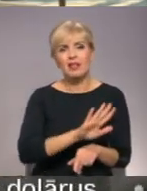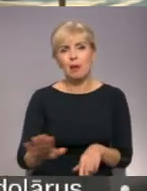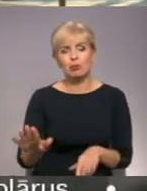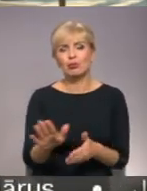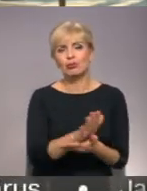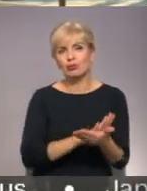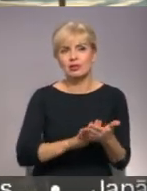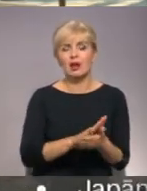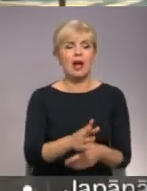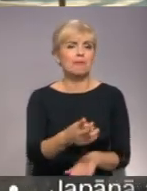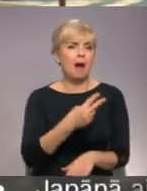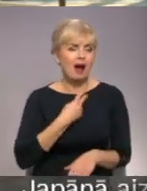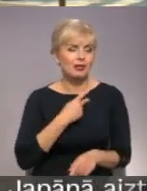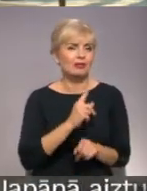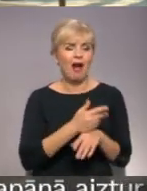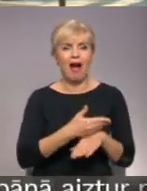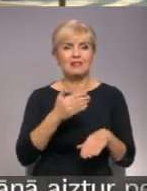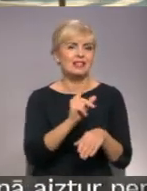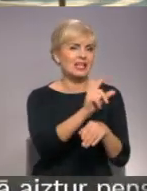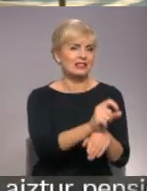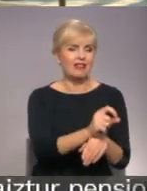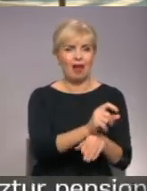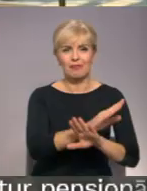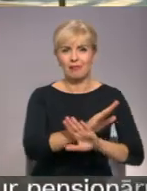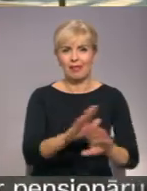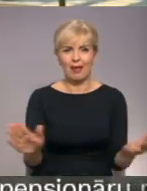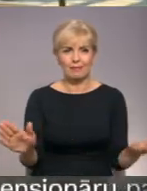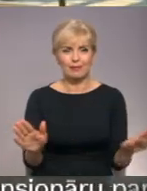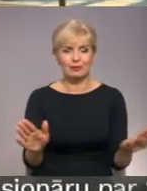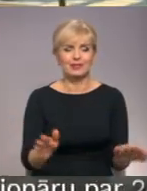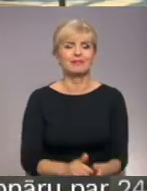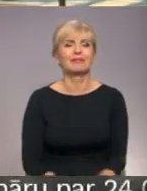pārsteigumi, ne asi izteikumi. Ilze Nagla, Olafs Peršovics, Latvijas televīzija no Londonas.